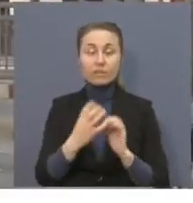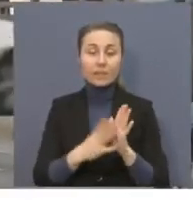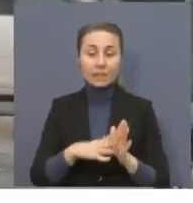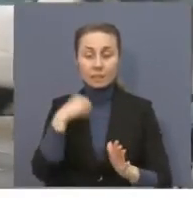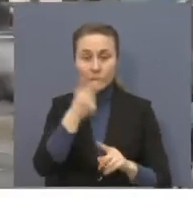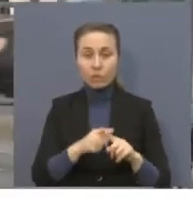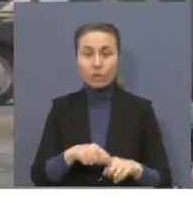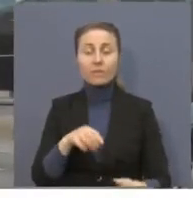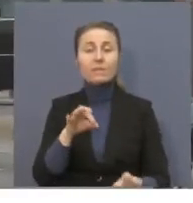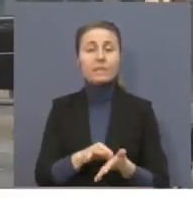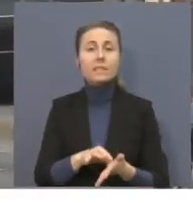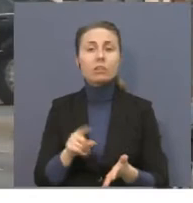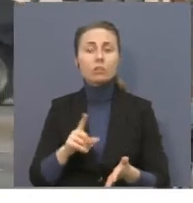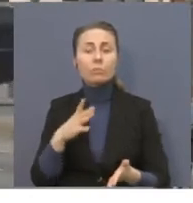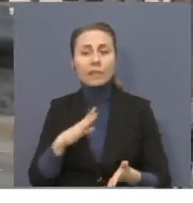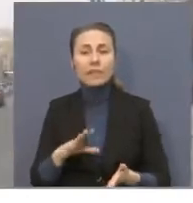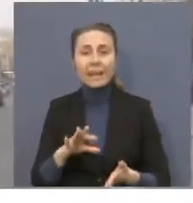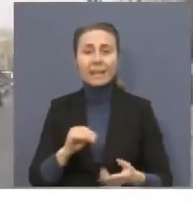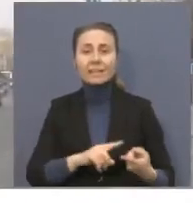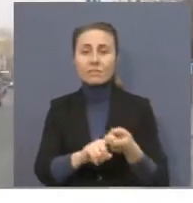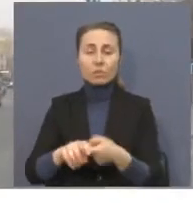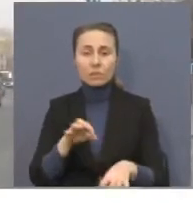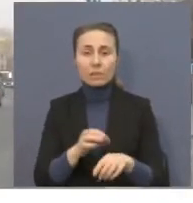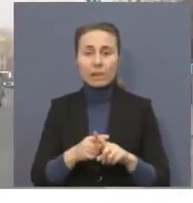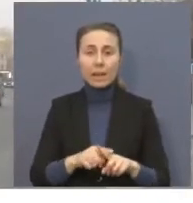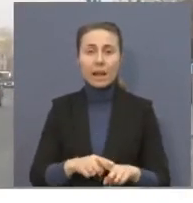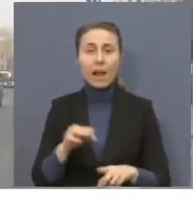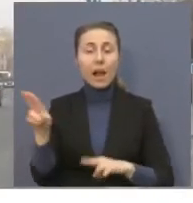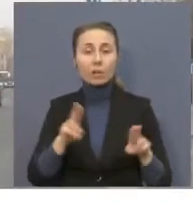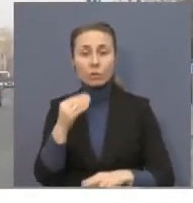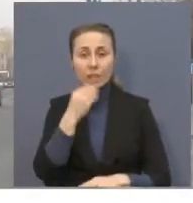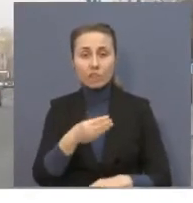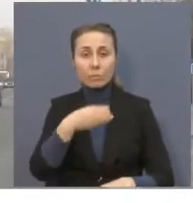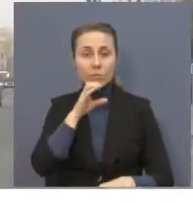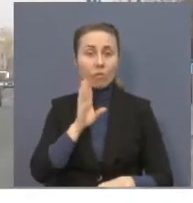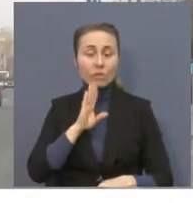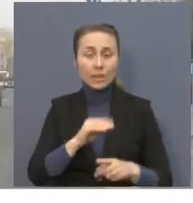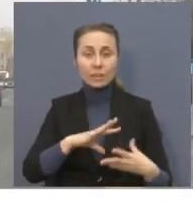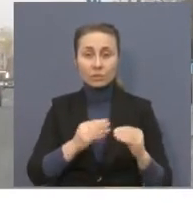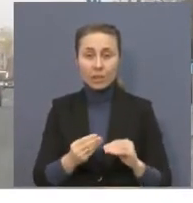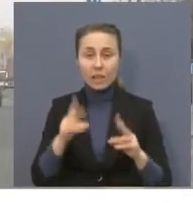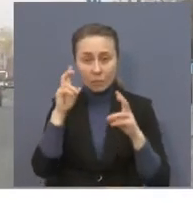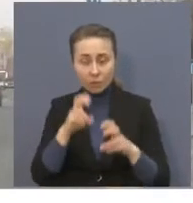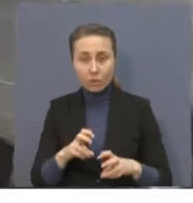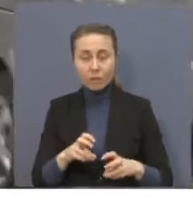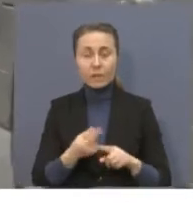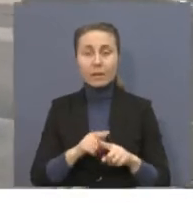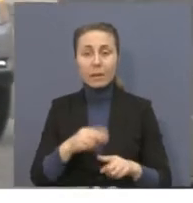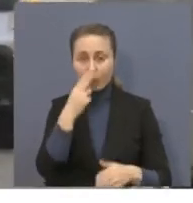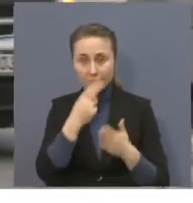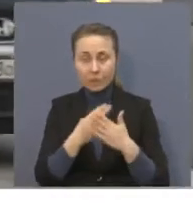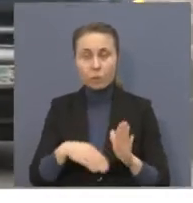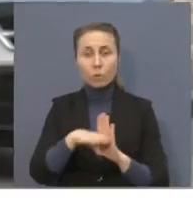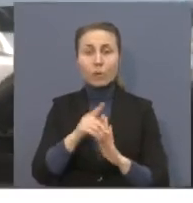целях профилактики инфекционных заболеваний проведен контроль качества питьевой воды. По результатам лабораторных исследований показатель улучшился